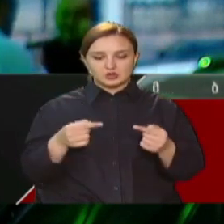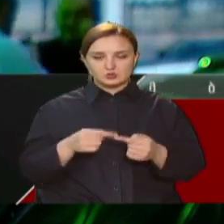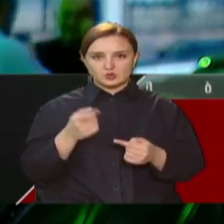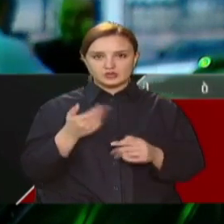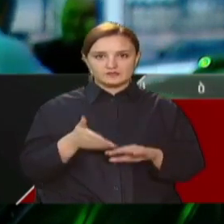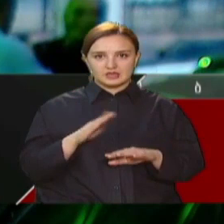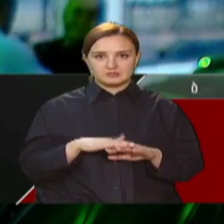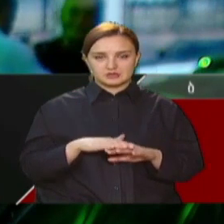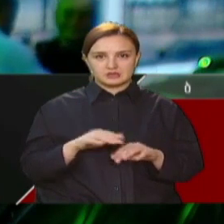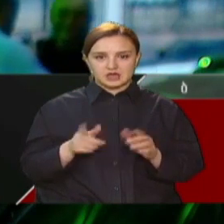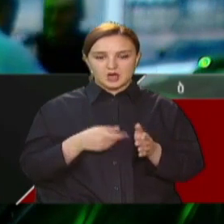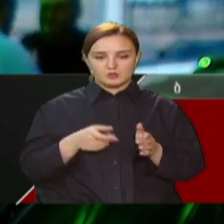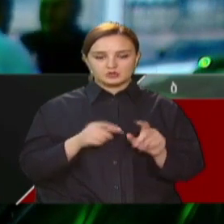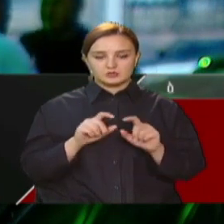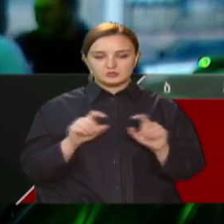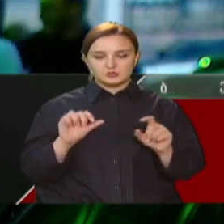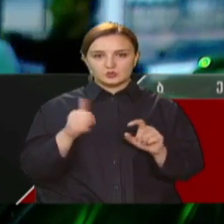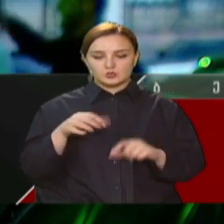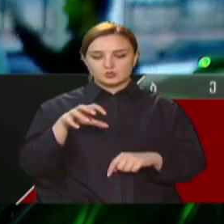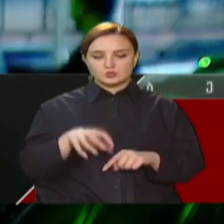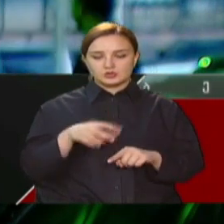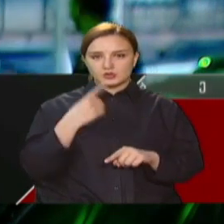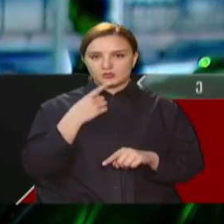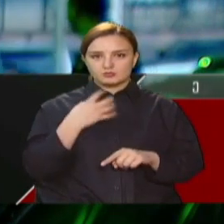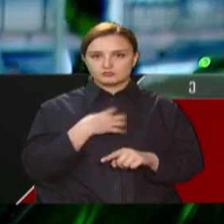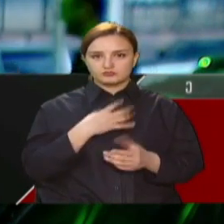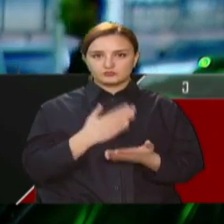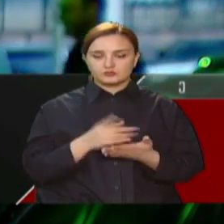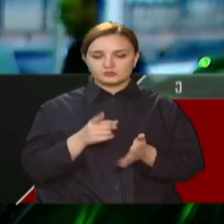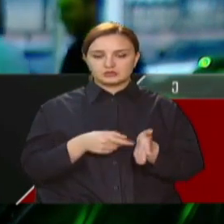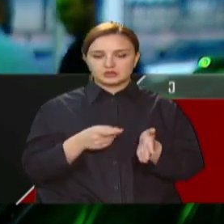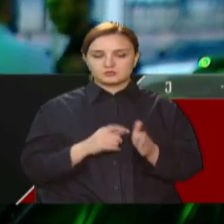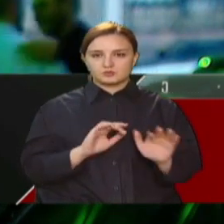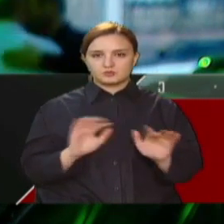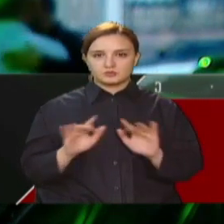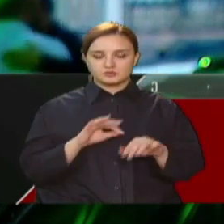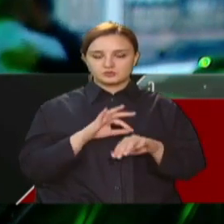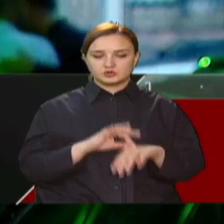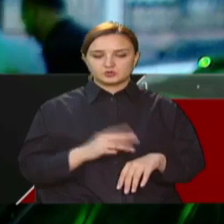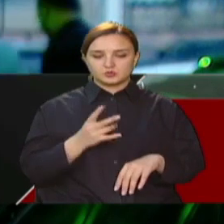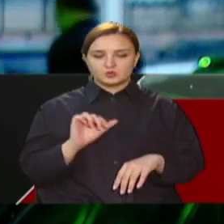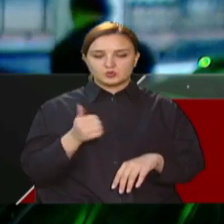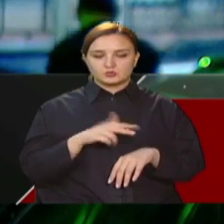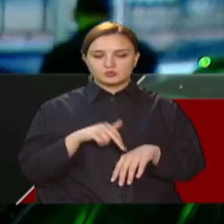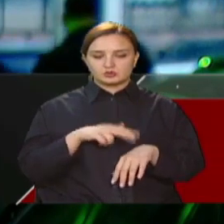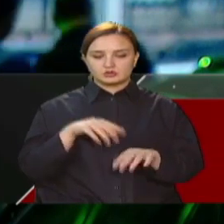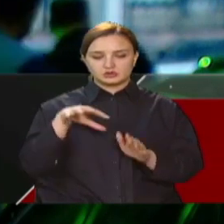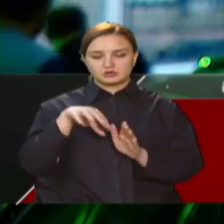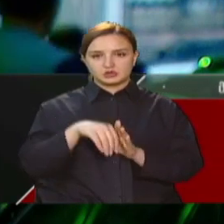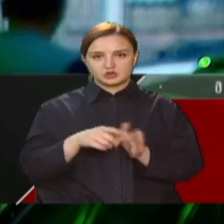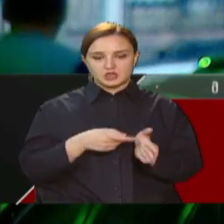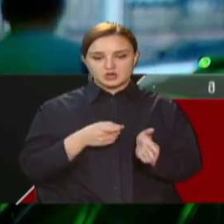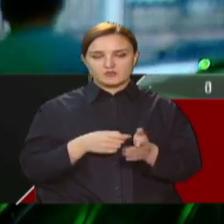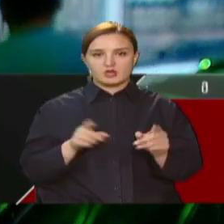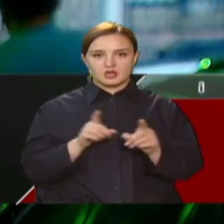დამძიმდა გამოძიების მუხლი. ახლა როგორც უწყება აცხადებს, მნიშვნელოვანი არის, რომ საგამოძიებო მოქმედებები ჩატარდეს როგორც პოლიციაში, გულისხმობ